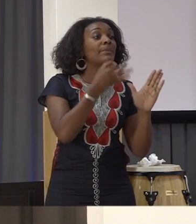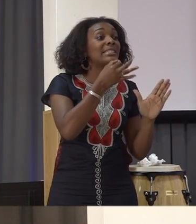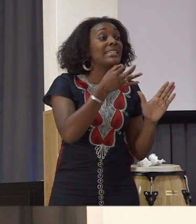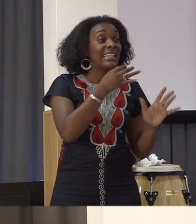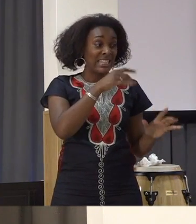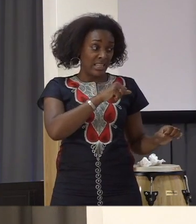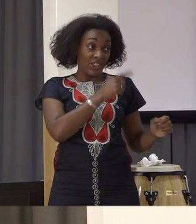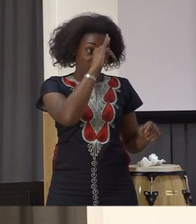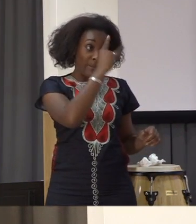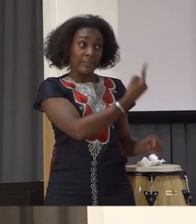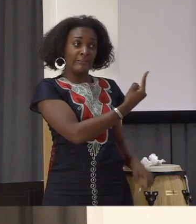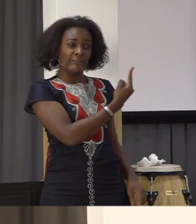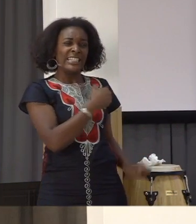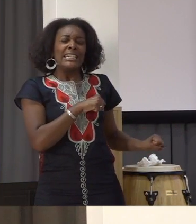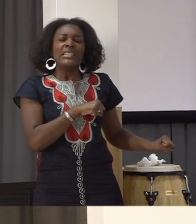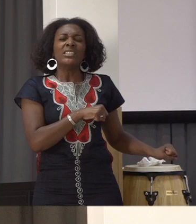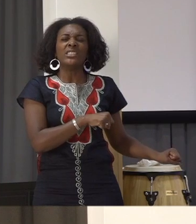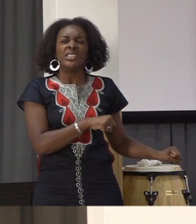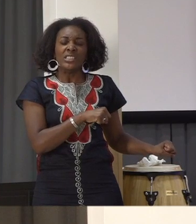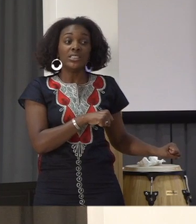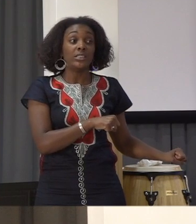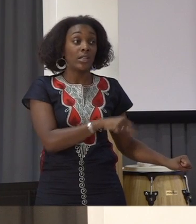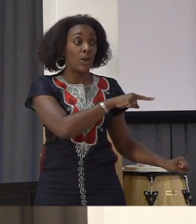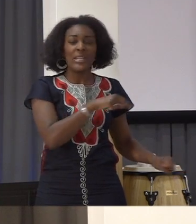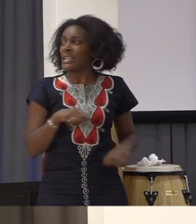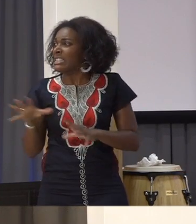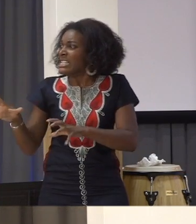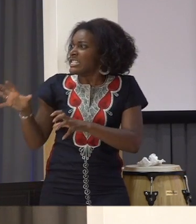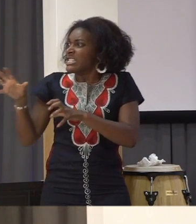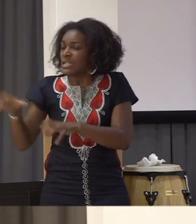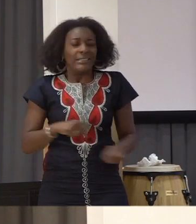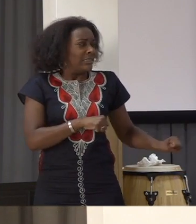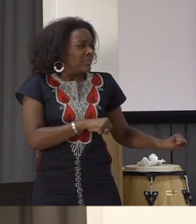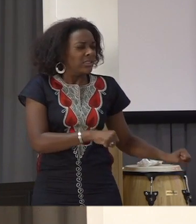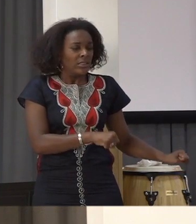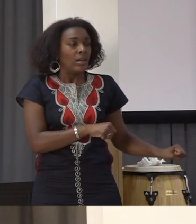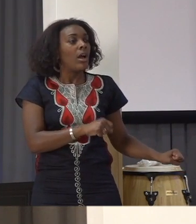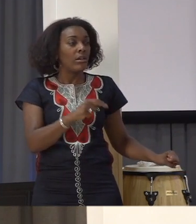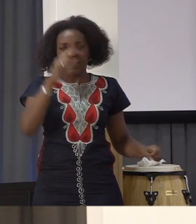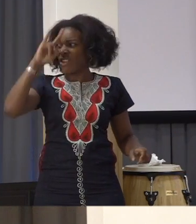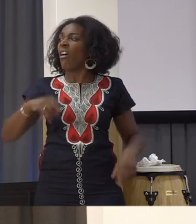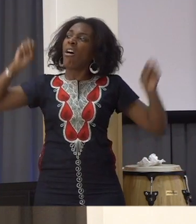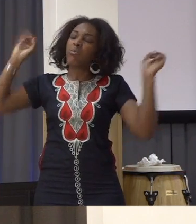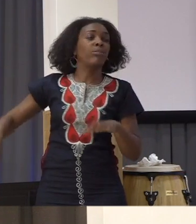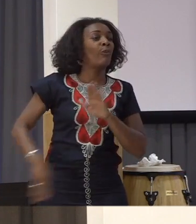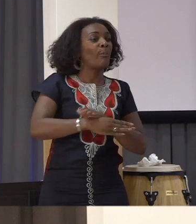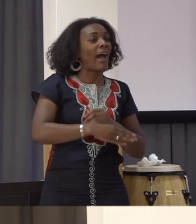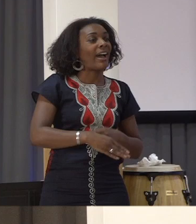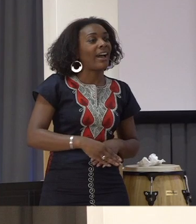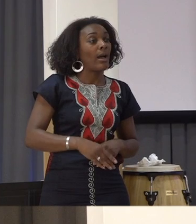diable. Il fuira loin de nous. Ne te jette pas toi-même dans les épreuves. Laisse le Seigneur les mettre sur ta